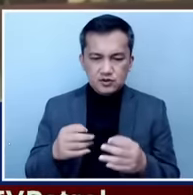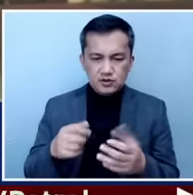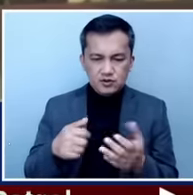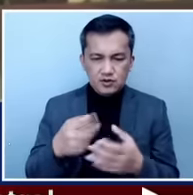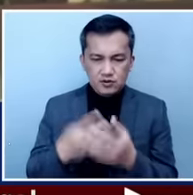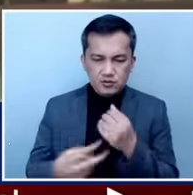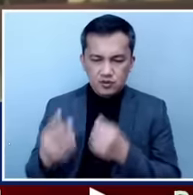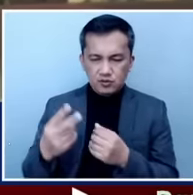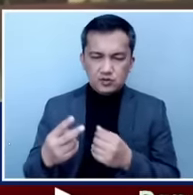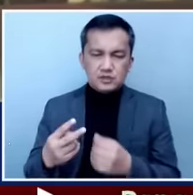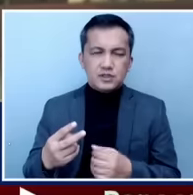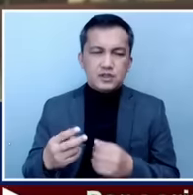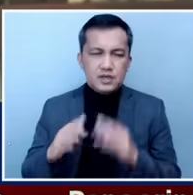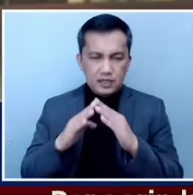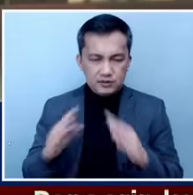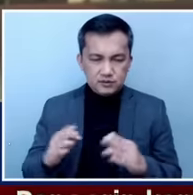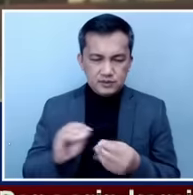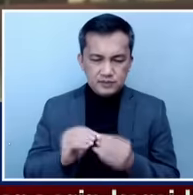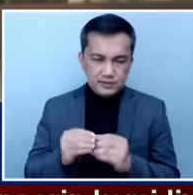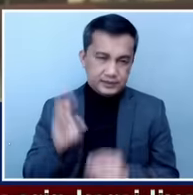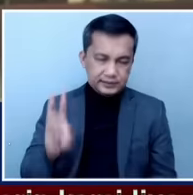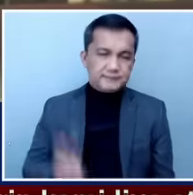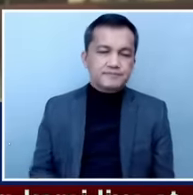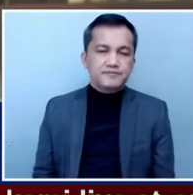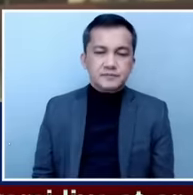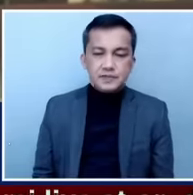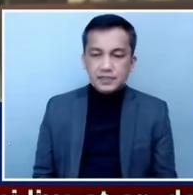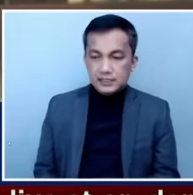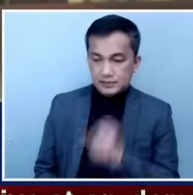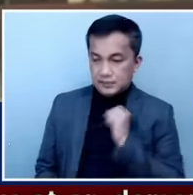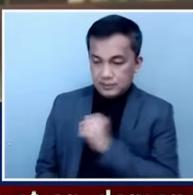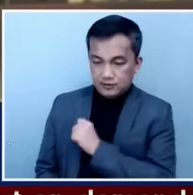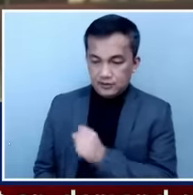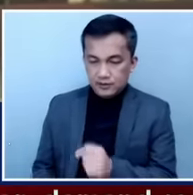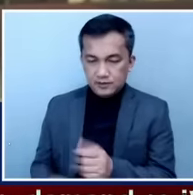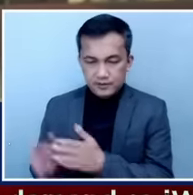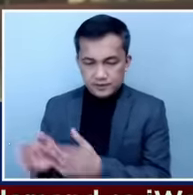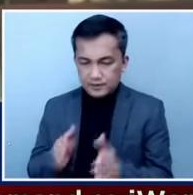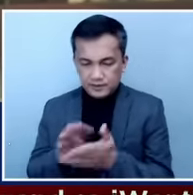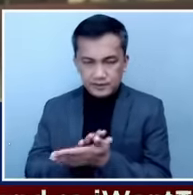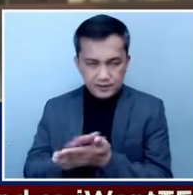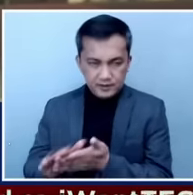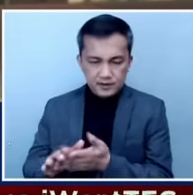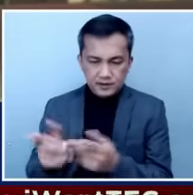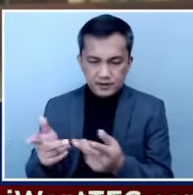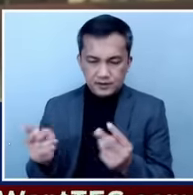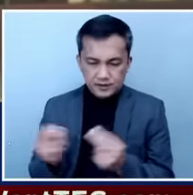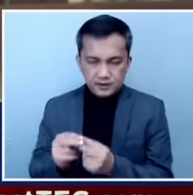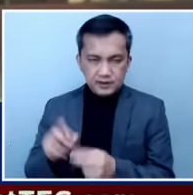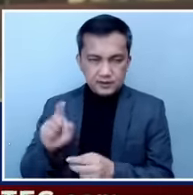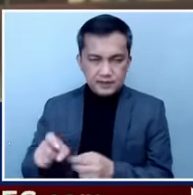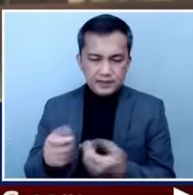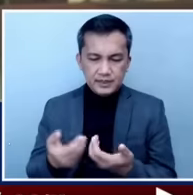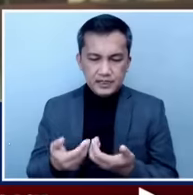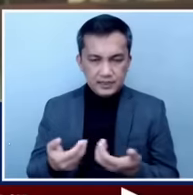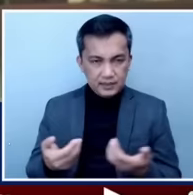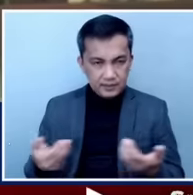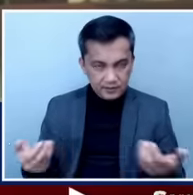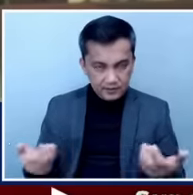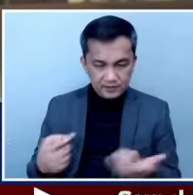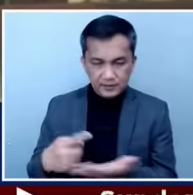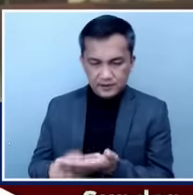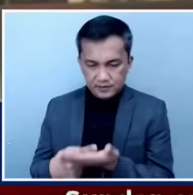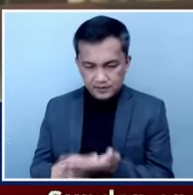houses number 6. Dito rin, paplansyahin ng Senado yung kanilang posisyon na dapat ay hiwalay ang pagtalakay